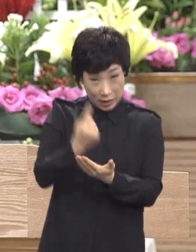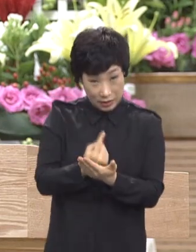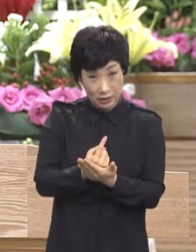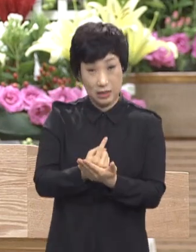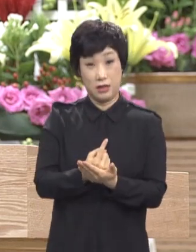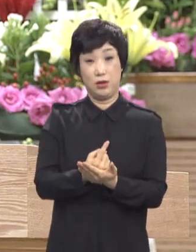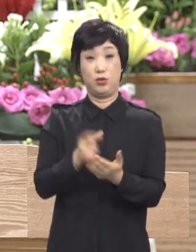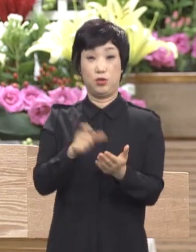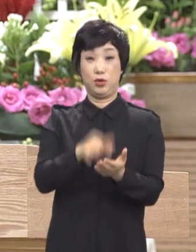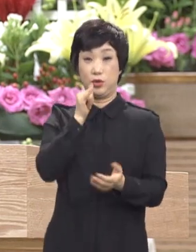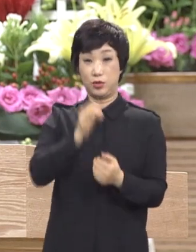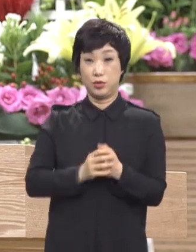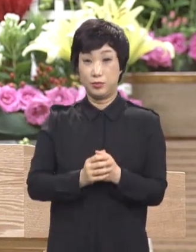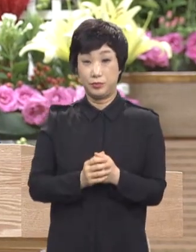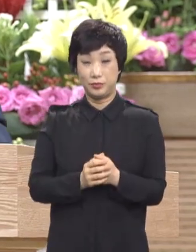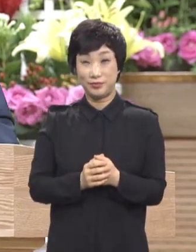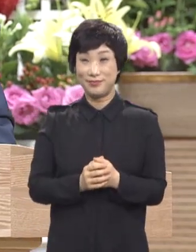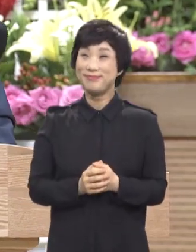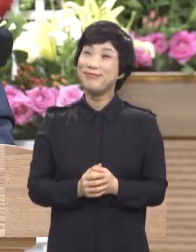거하시네.